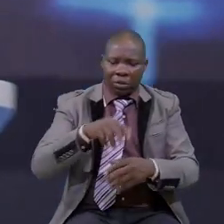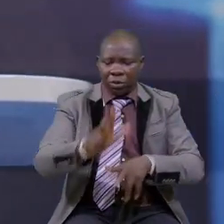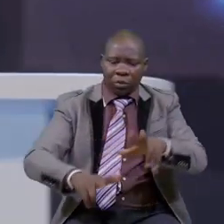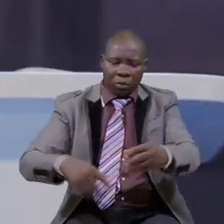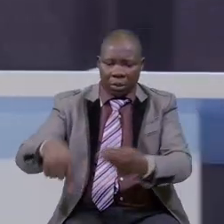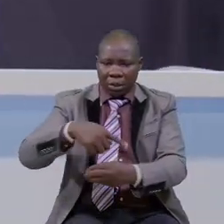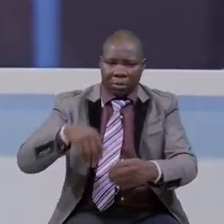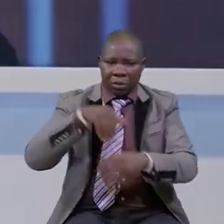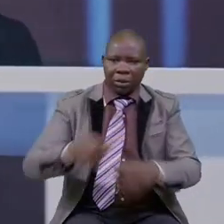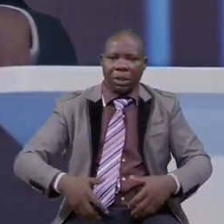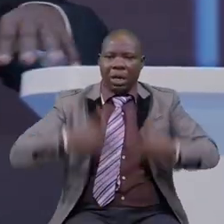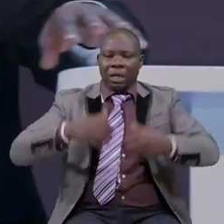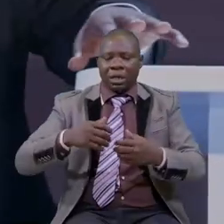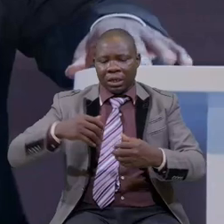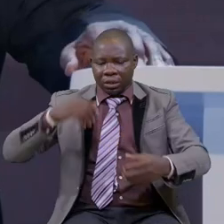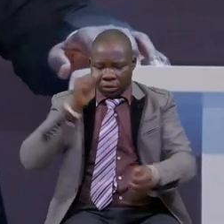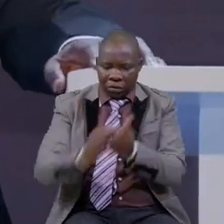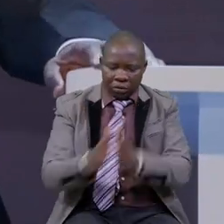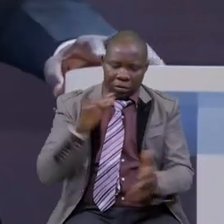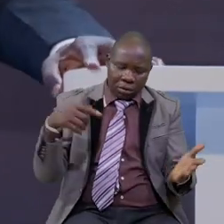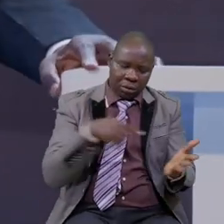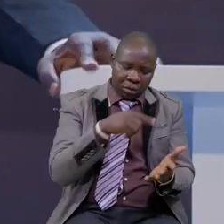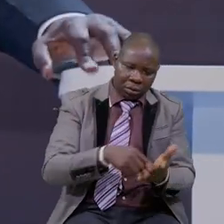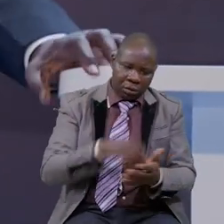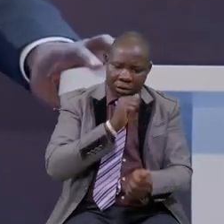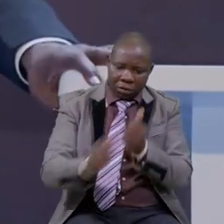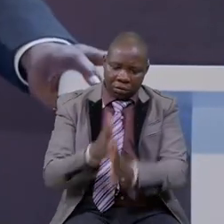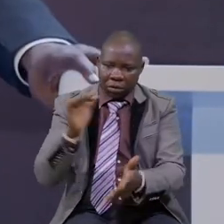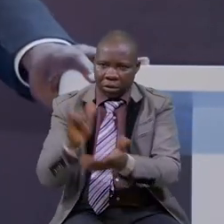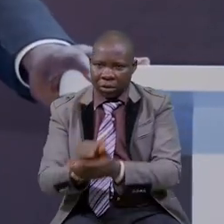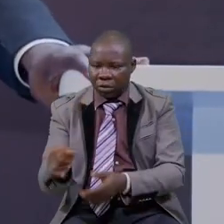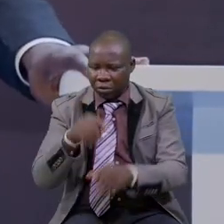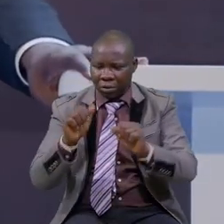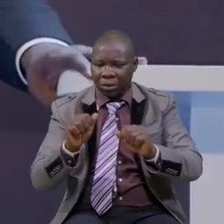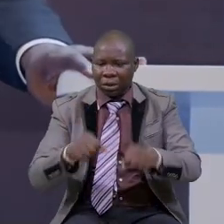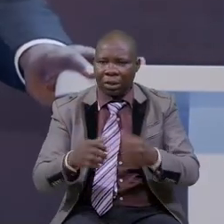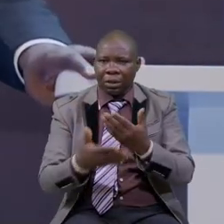tu rabaisses, tu fais tomber celui-ci. Tu peux facilement nous dire,